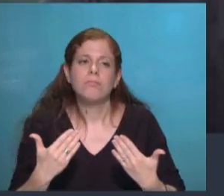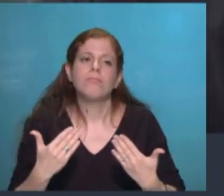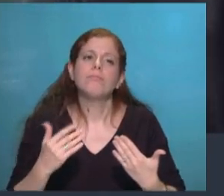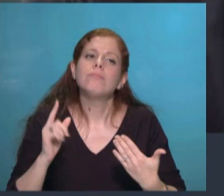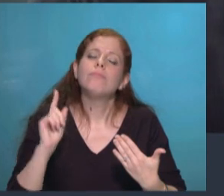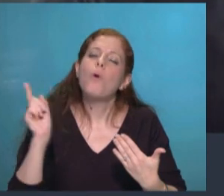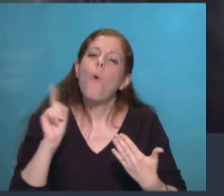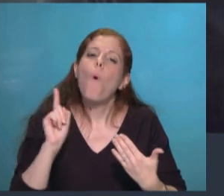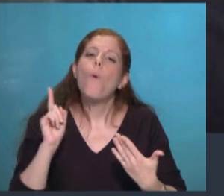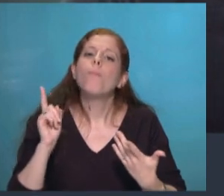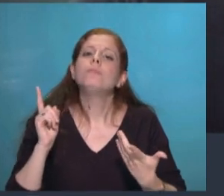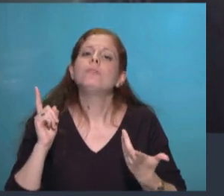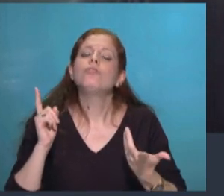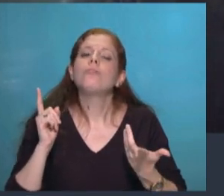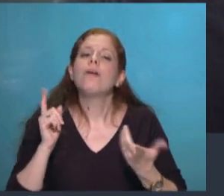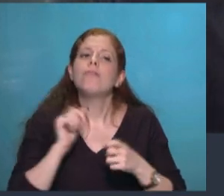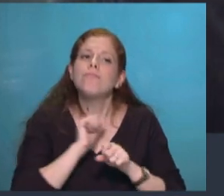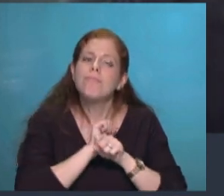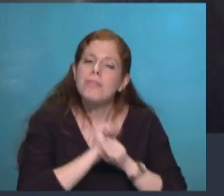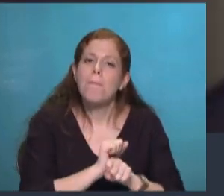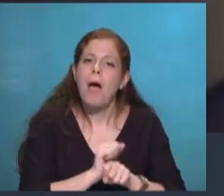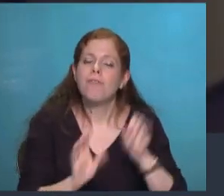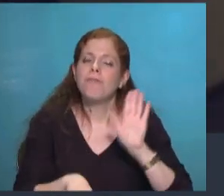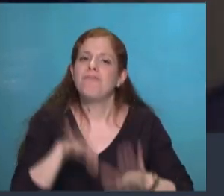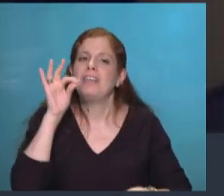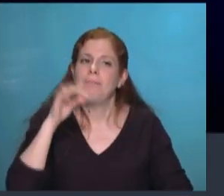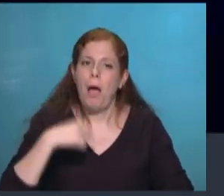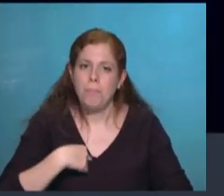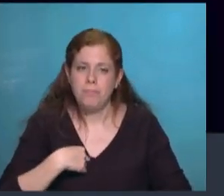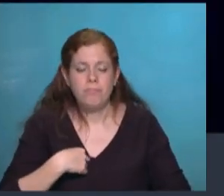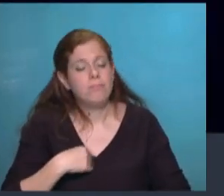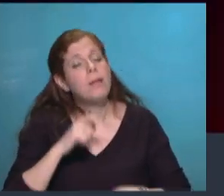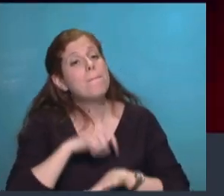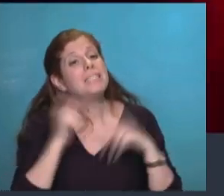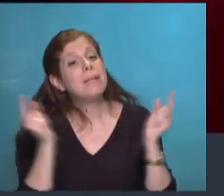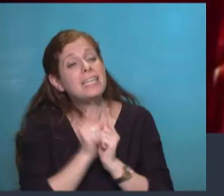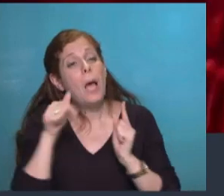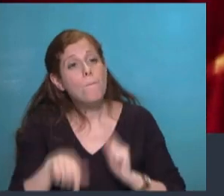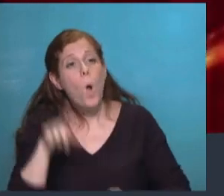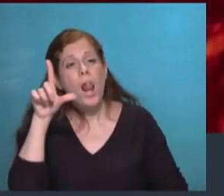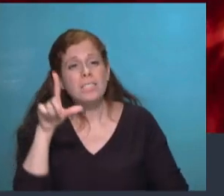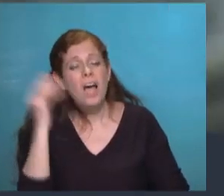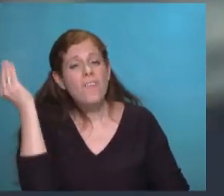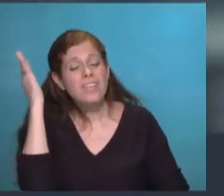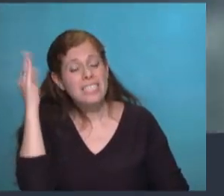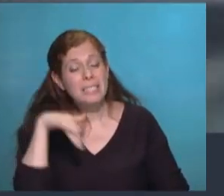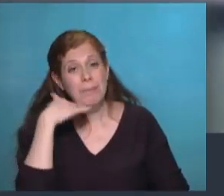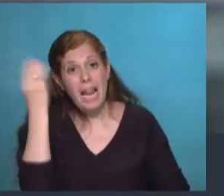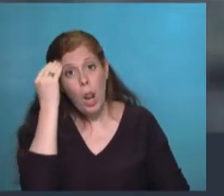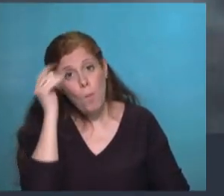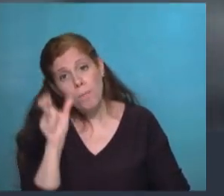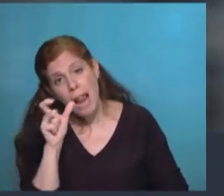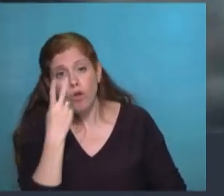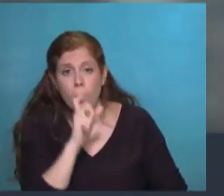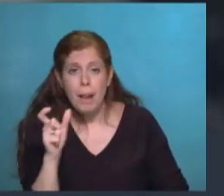to thank everyone who supported me and voted for me. בזמן הקצר שלו כאן, לזרב גם הספיק ללמוד מילה או שתיים בעברית, הוא